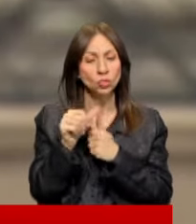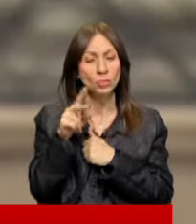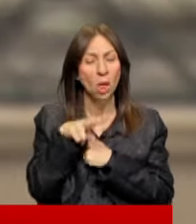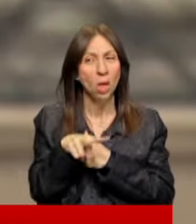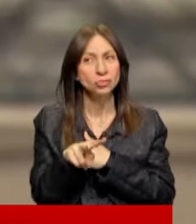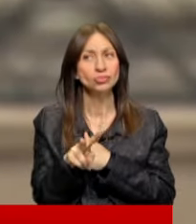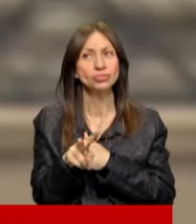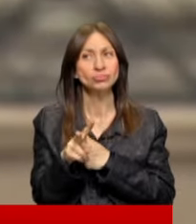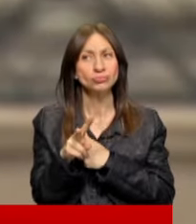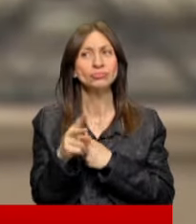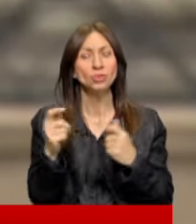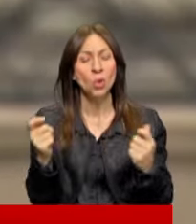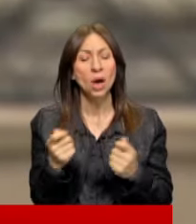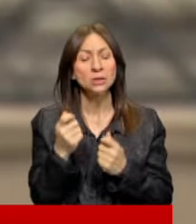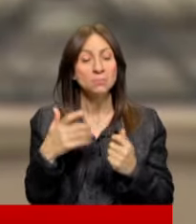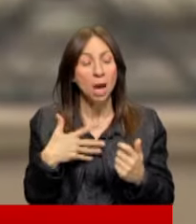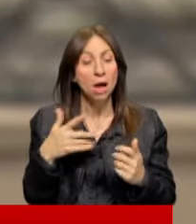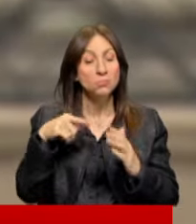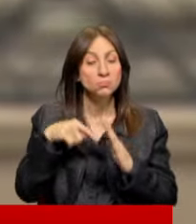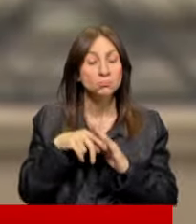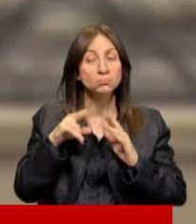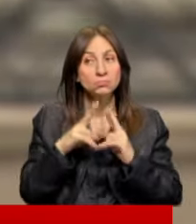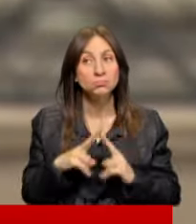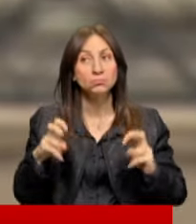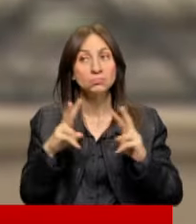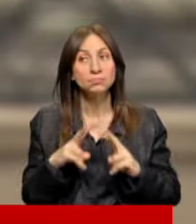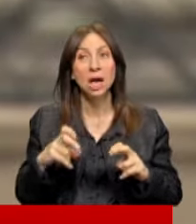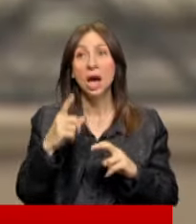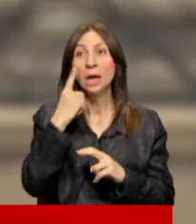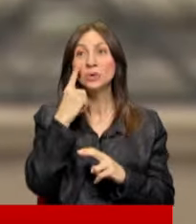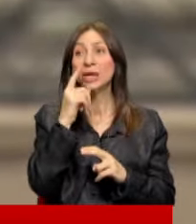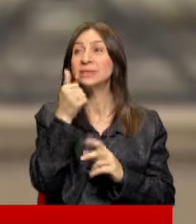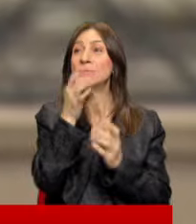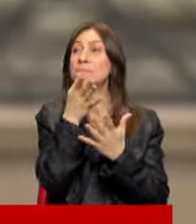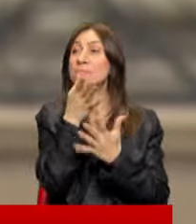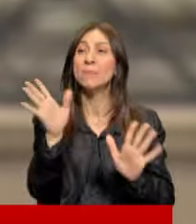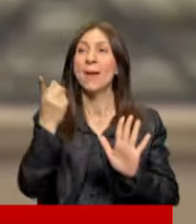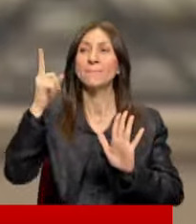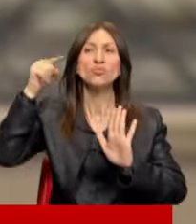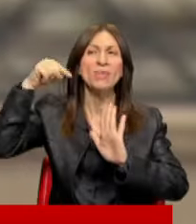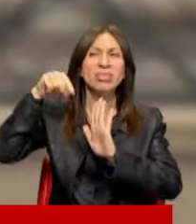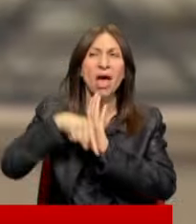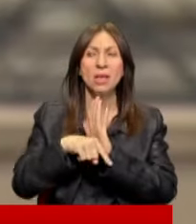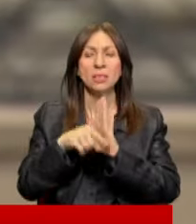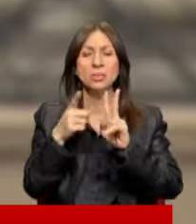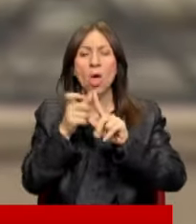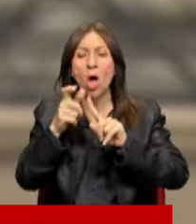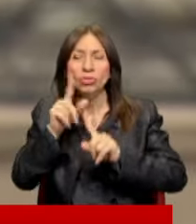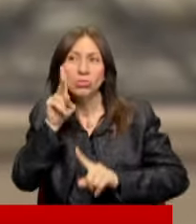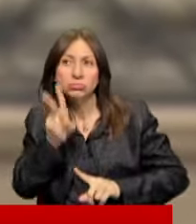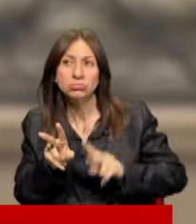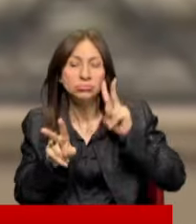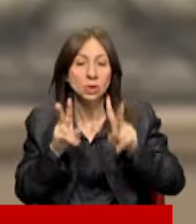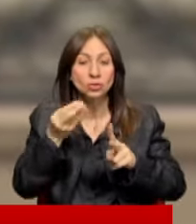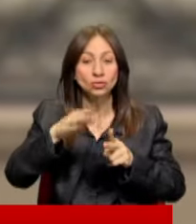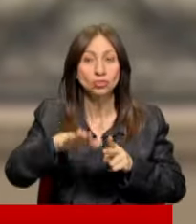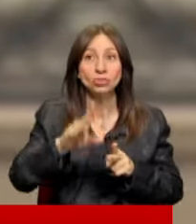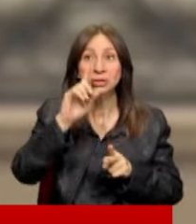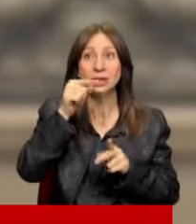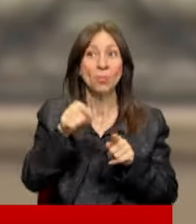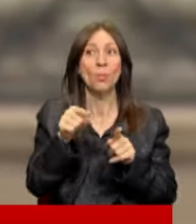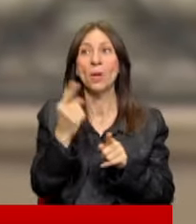yolculuktu, zahmetli bir yolculuktu. Atatürk'le ilgili hiç bilinmeyen pek çok ayrıntı, detay, anekdota rastladım. İşte çocukluğu bu